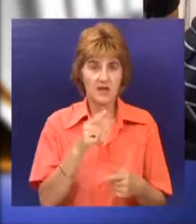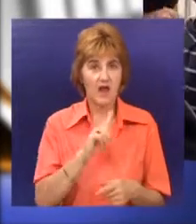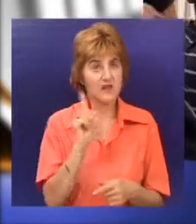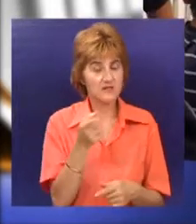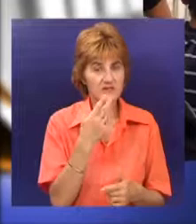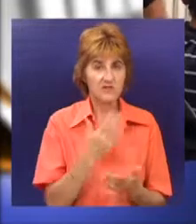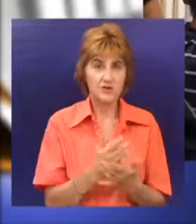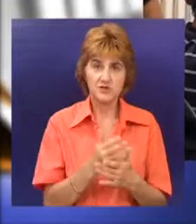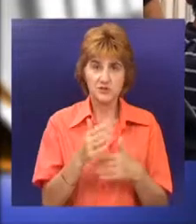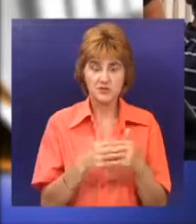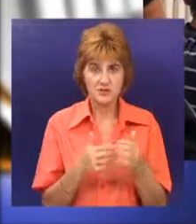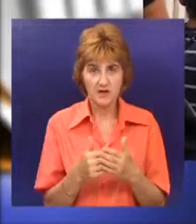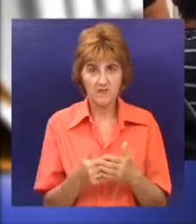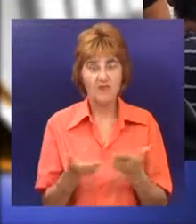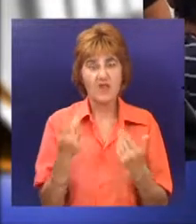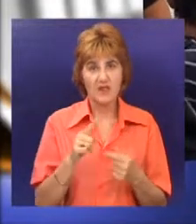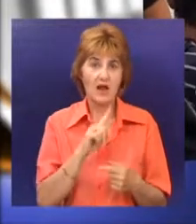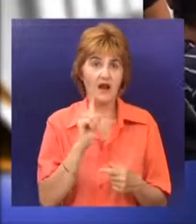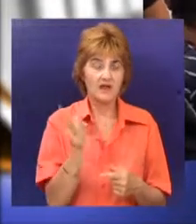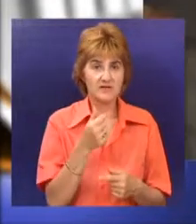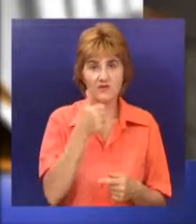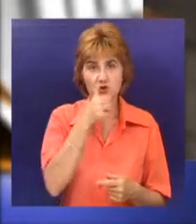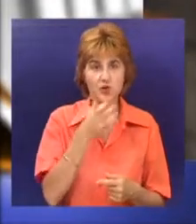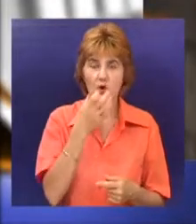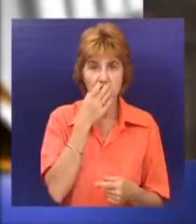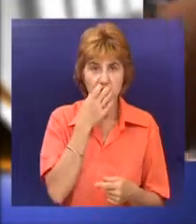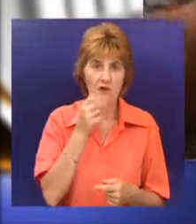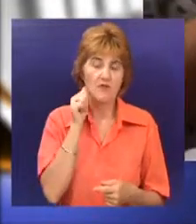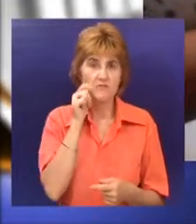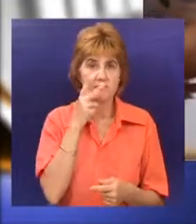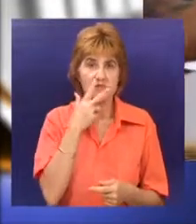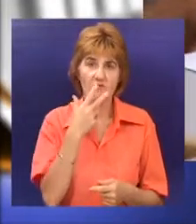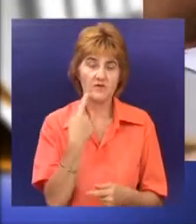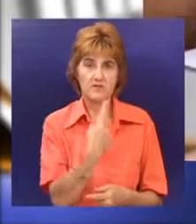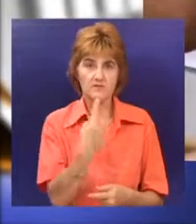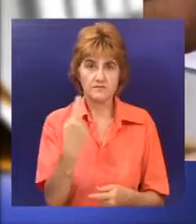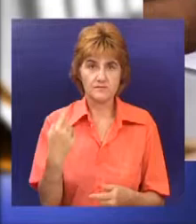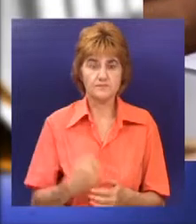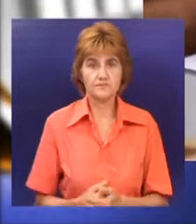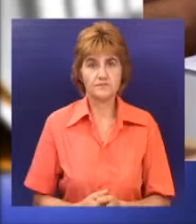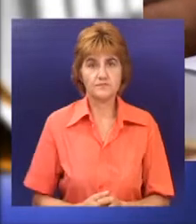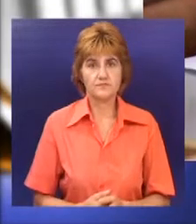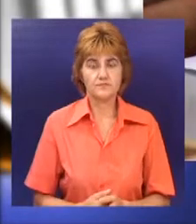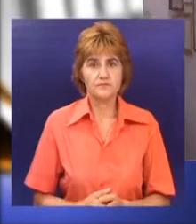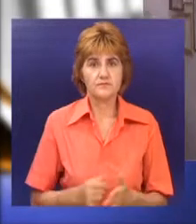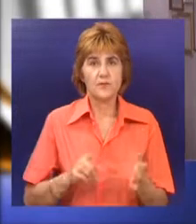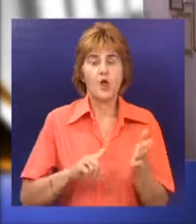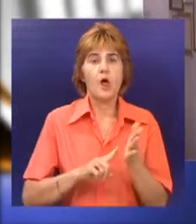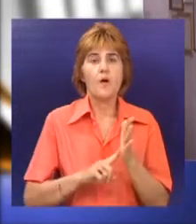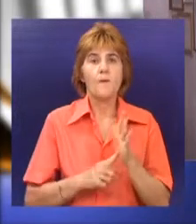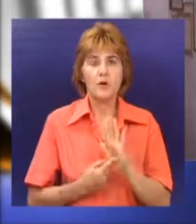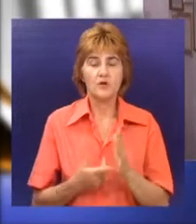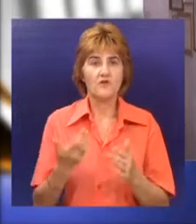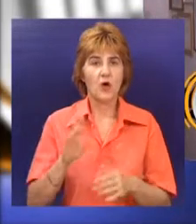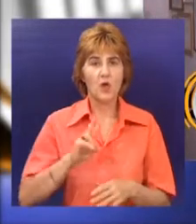svakome biti ispunjena želja, odnosno da li će svaki učenik upisati ono što je zaželeo, zavisi samo od njih. Bodovi se